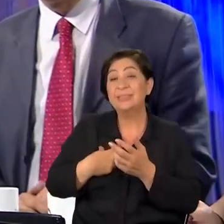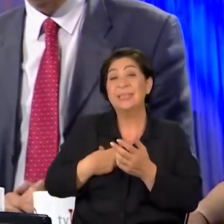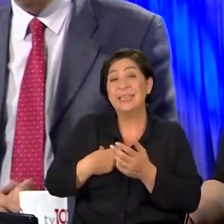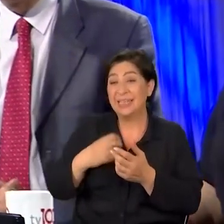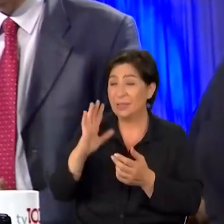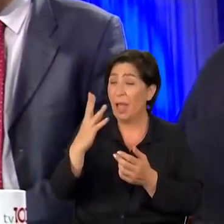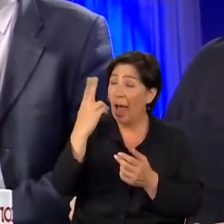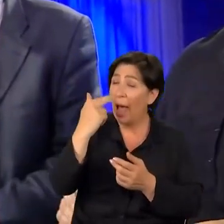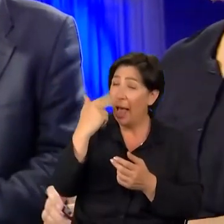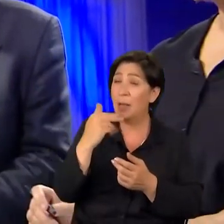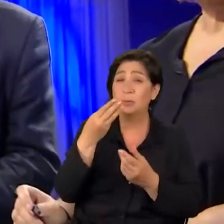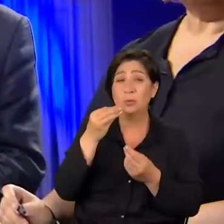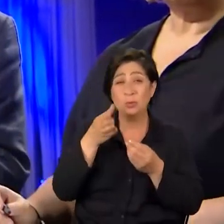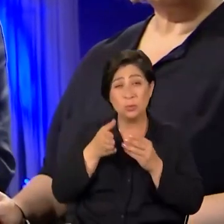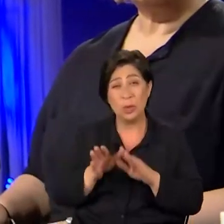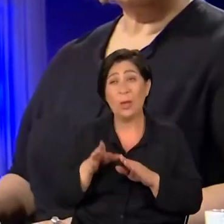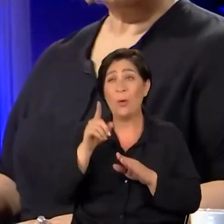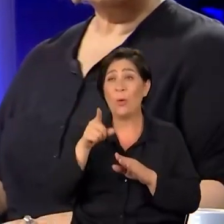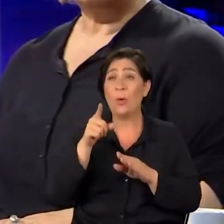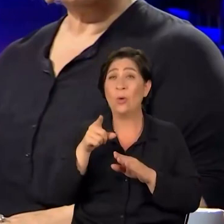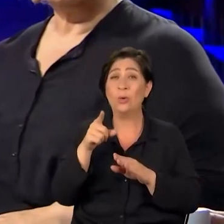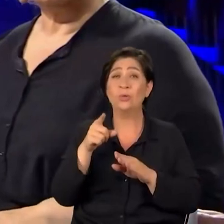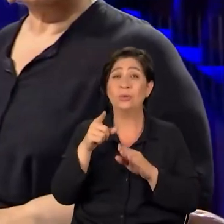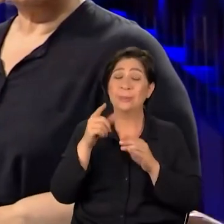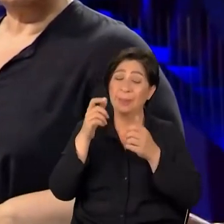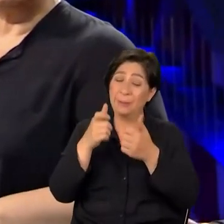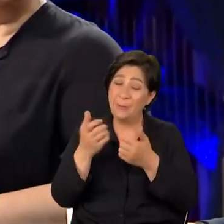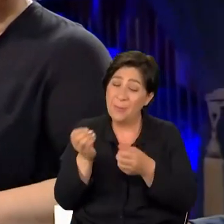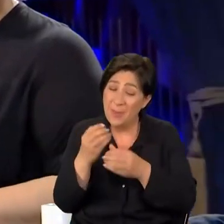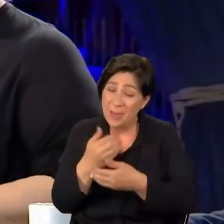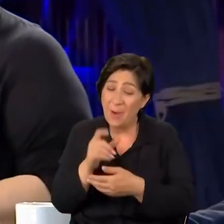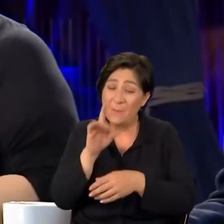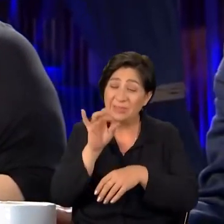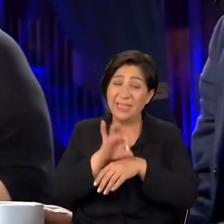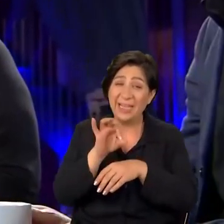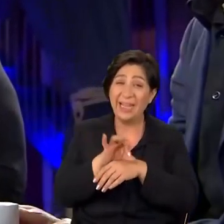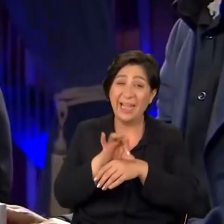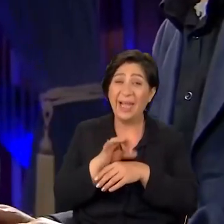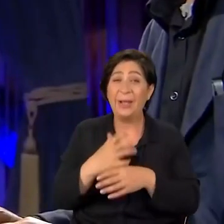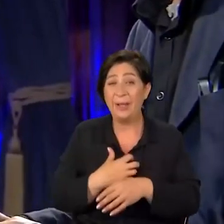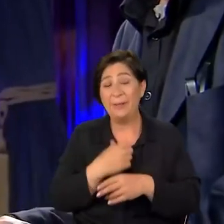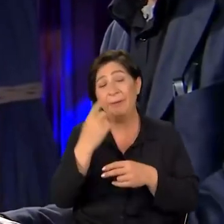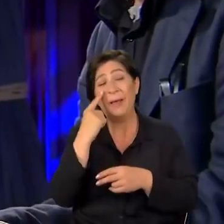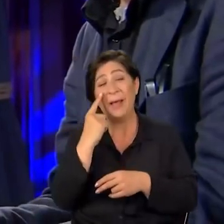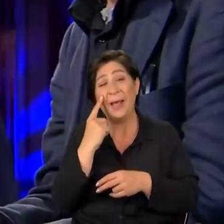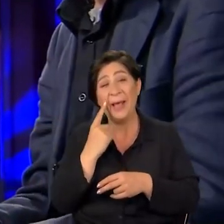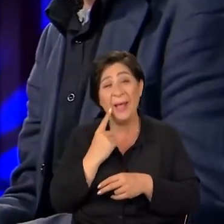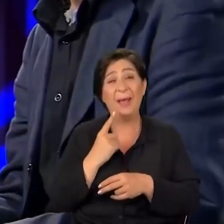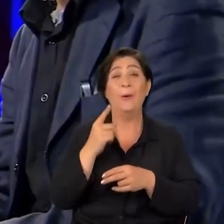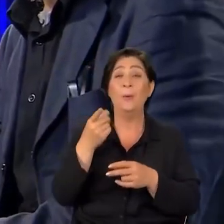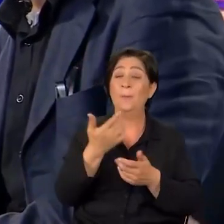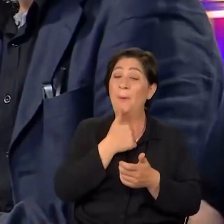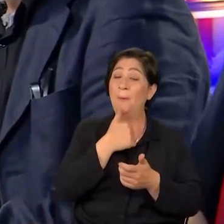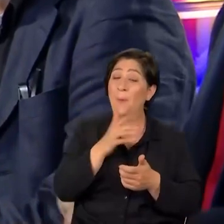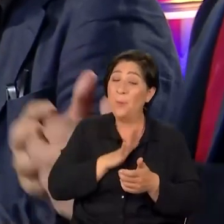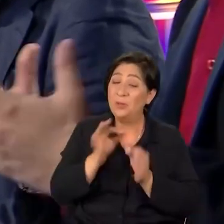aşkının arkasından ağlar, hı-hı. çocuk sahibi olur, onun tepesinde durup böyle bilmem ne 15 dakika kadar hüzünlü gözlerle